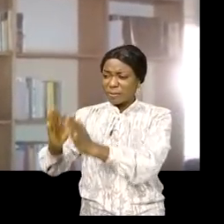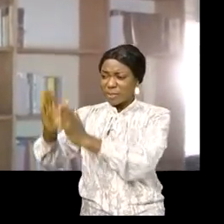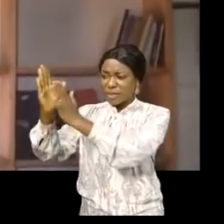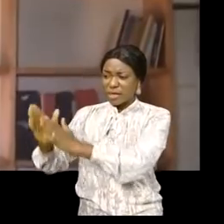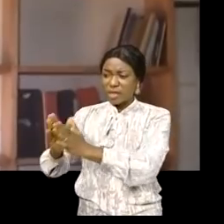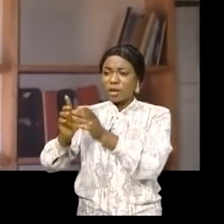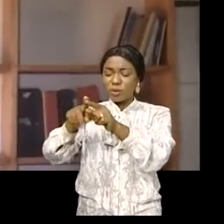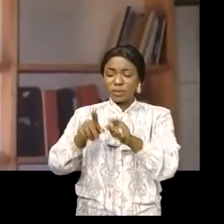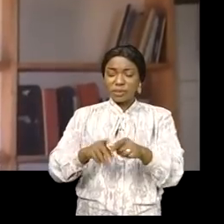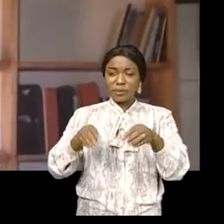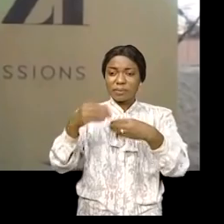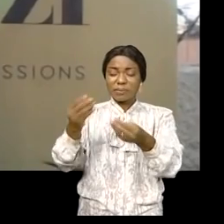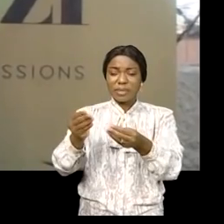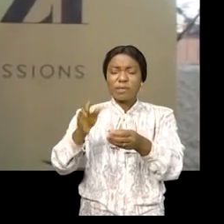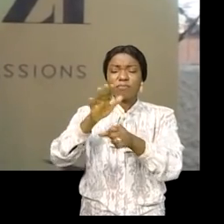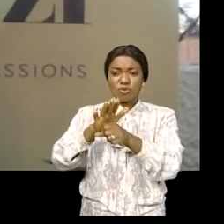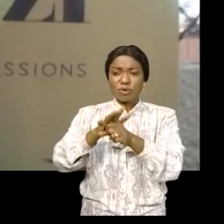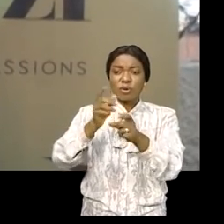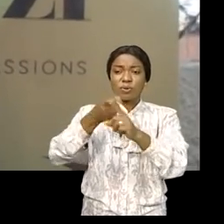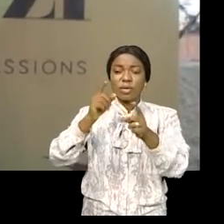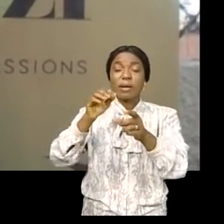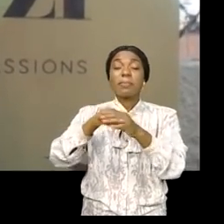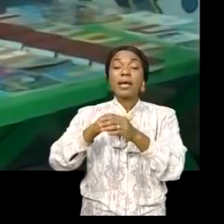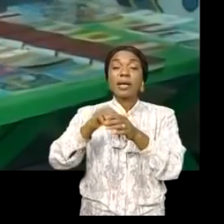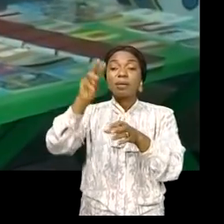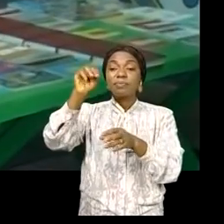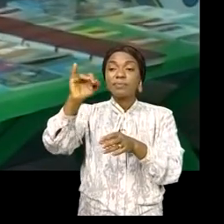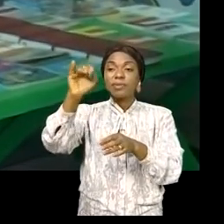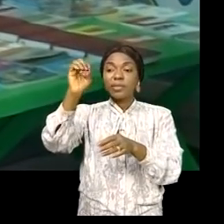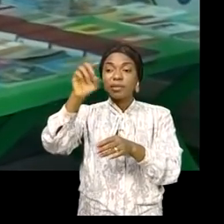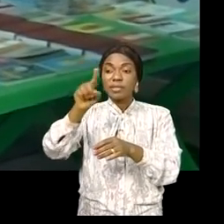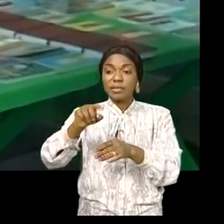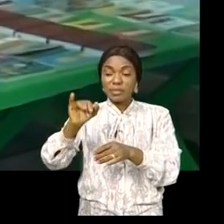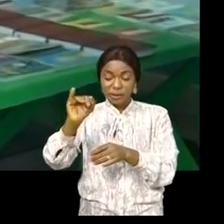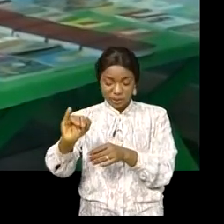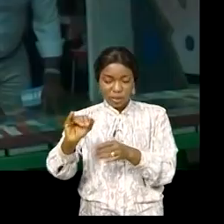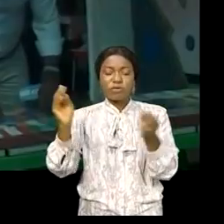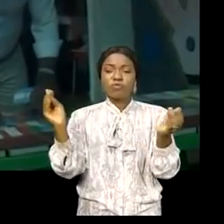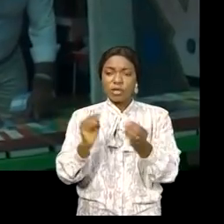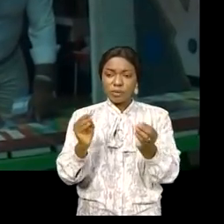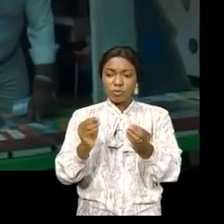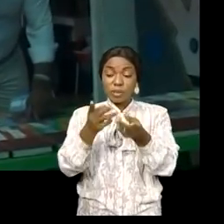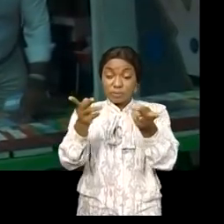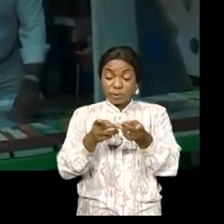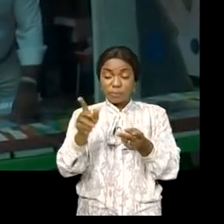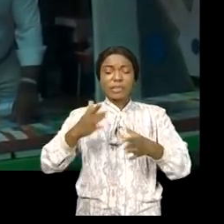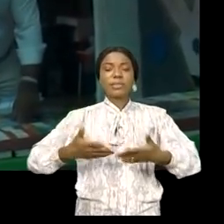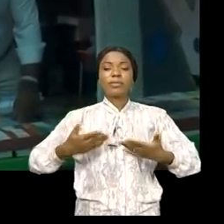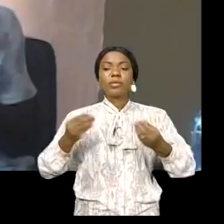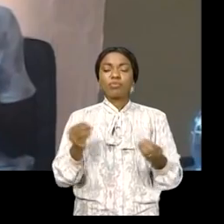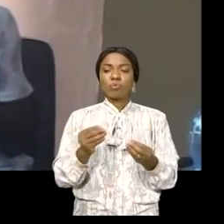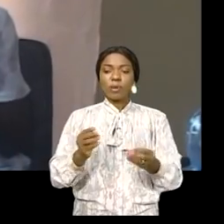par Pure Diaspora. Ces ouvrages touchent à plusieurs disciplines. Le secrétaire général de Miesi se réjouit de